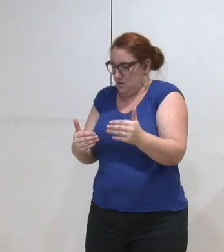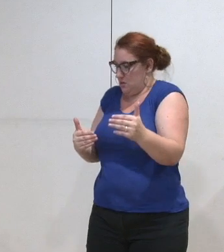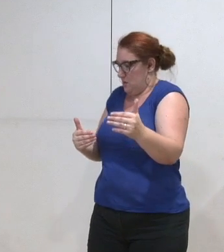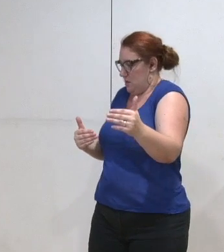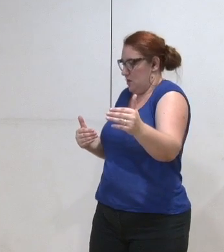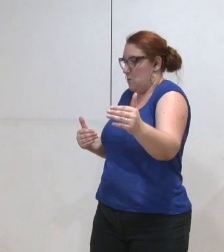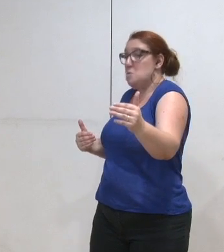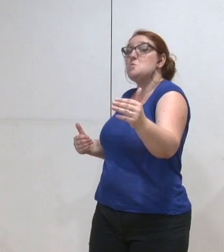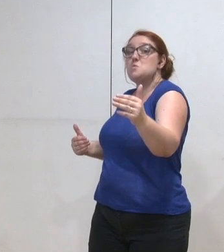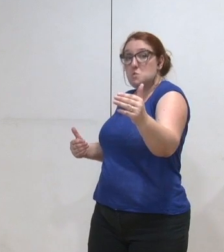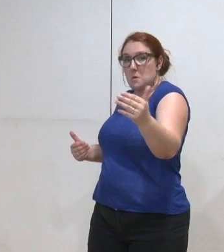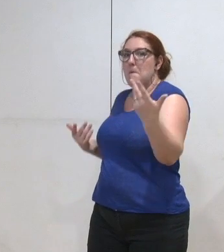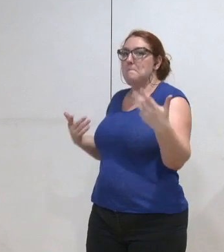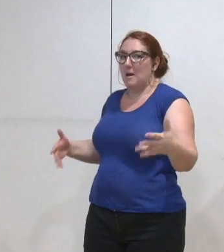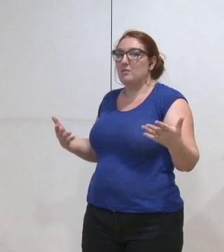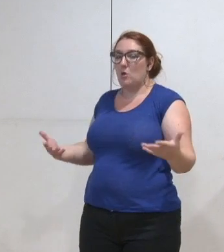d'équilibre pour